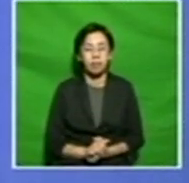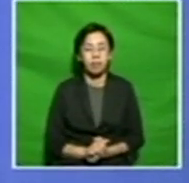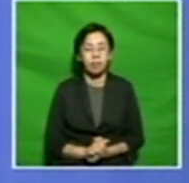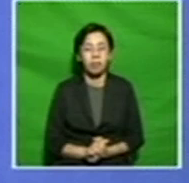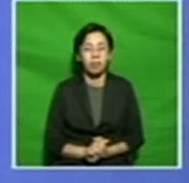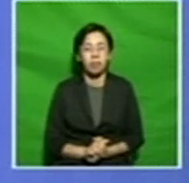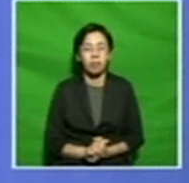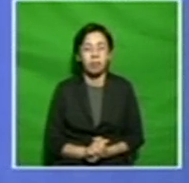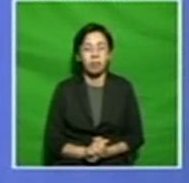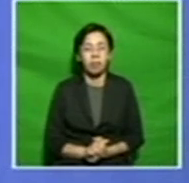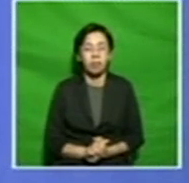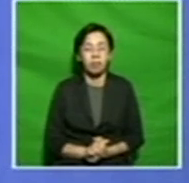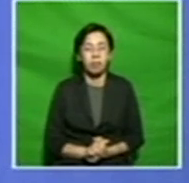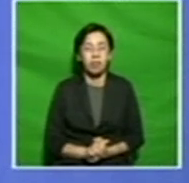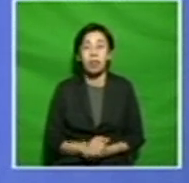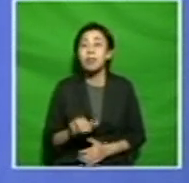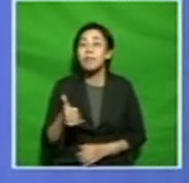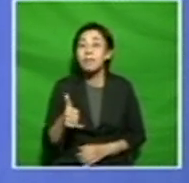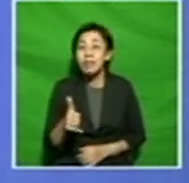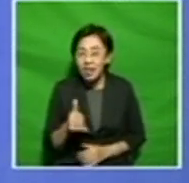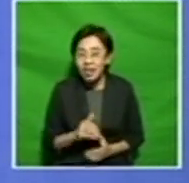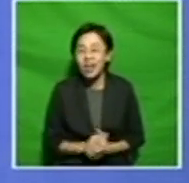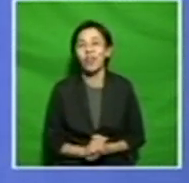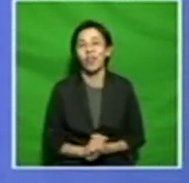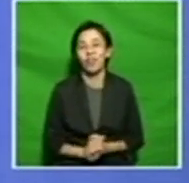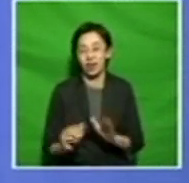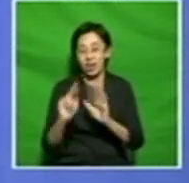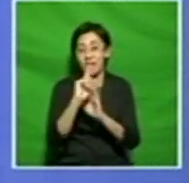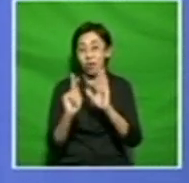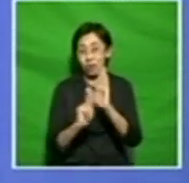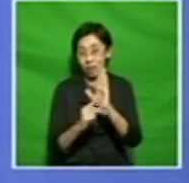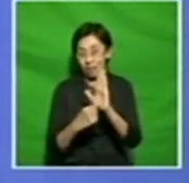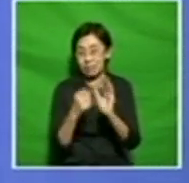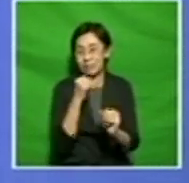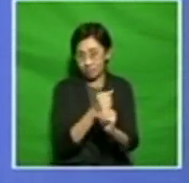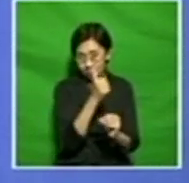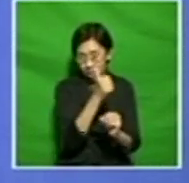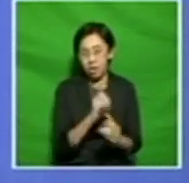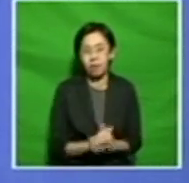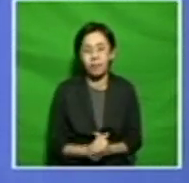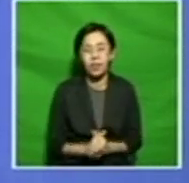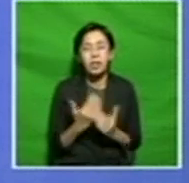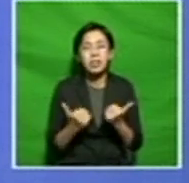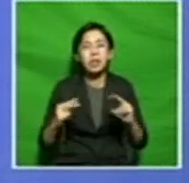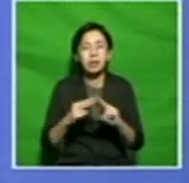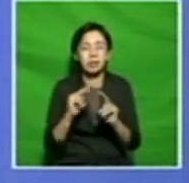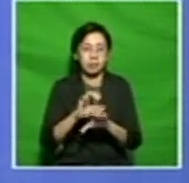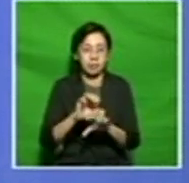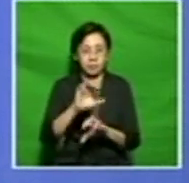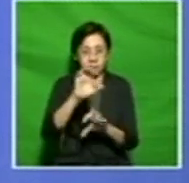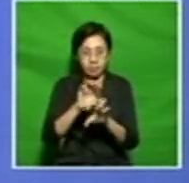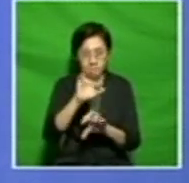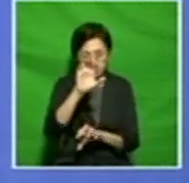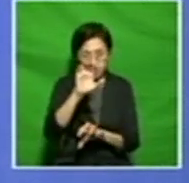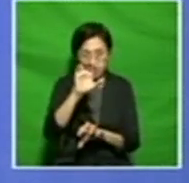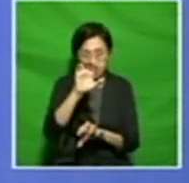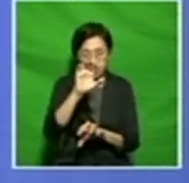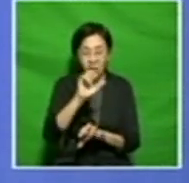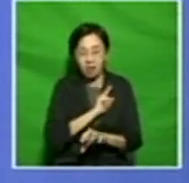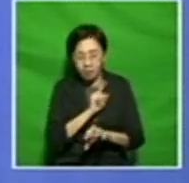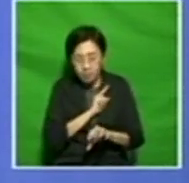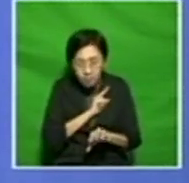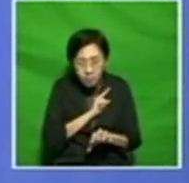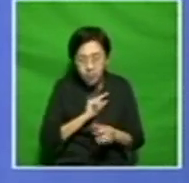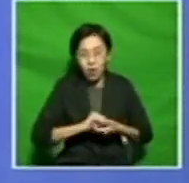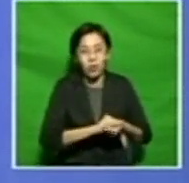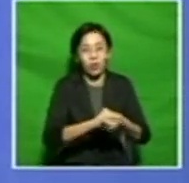ก็จะมีมาตรการซึ่งในข้อกำหนดอนุญาตให้ทำได้ขณะนี้กระทรวงมหาดไทยกำลังจะร่วม